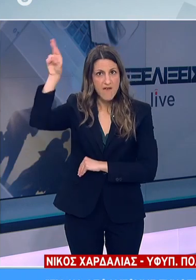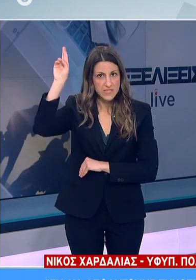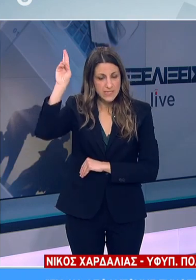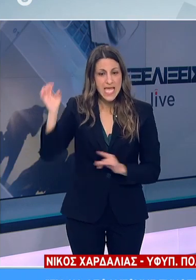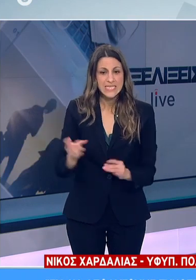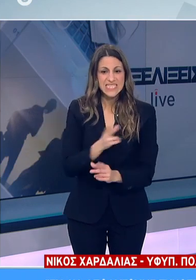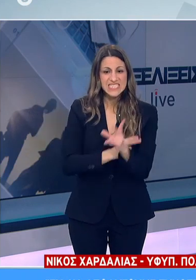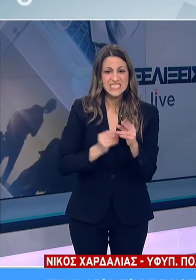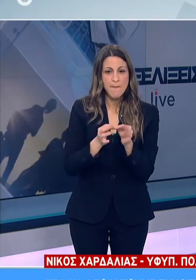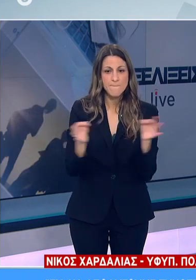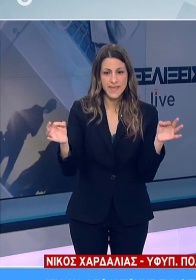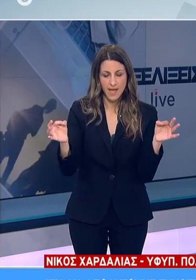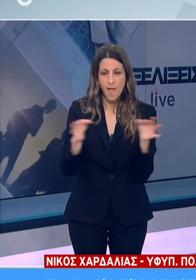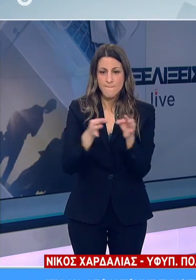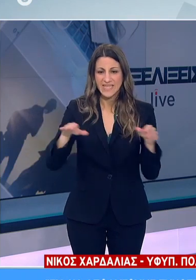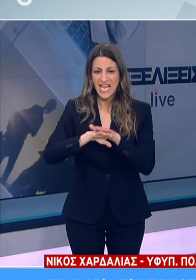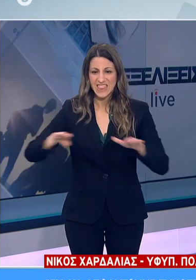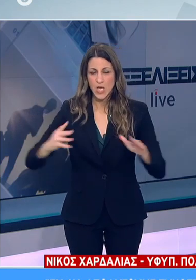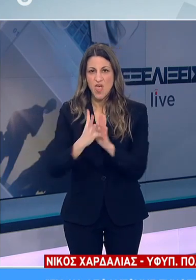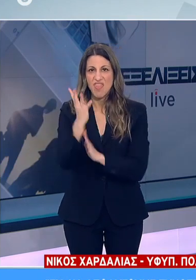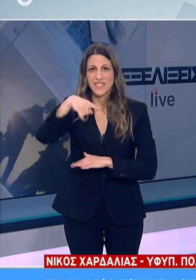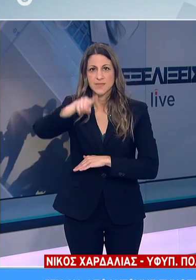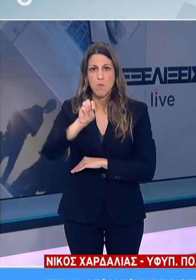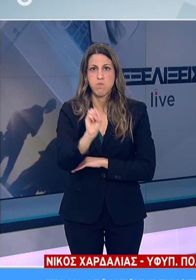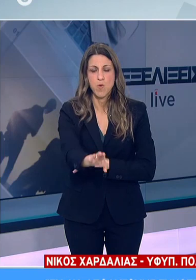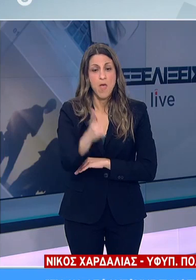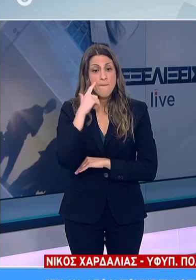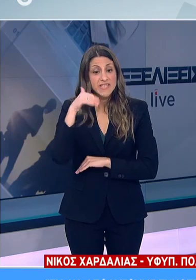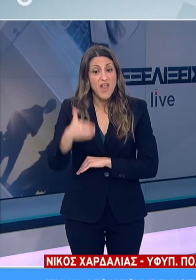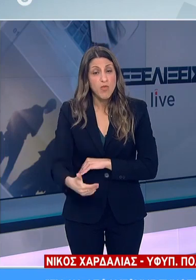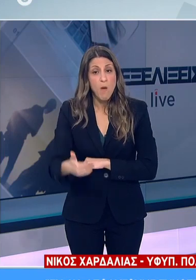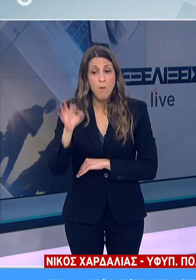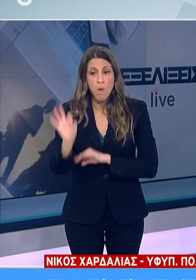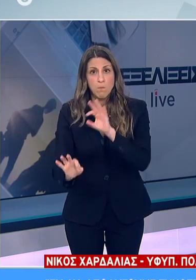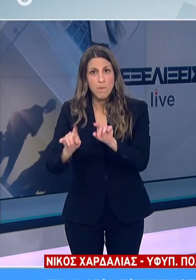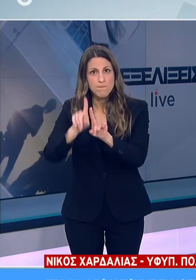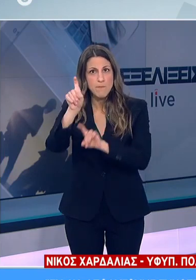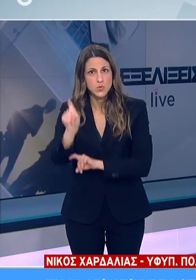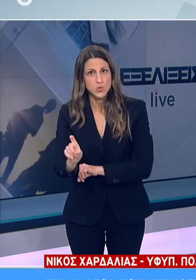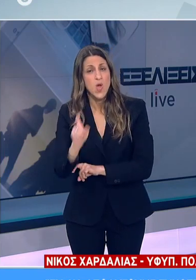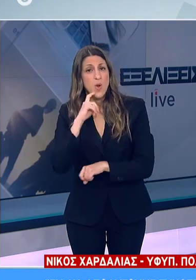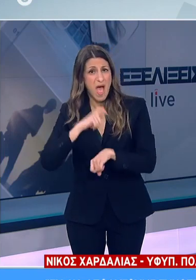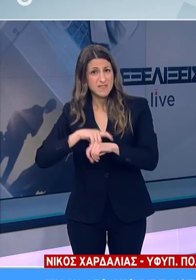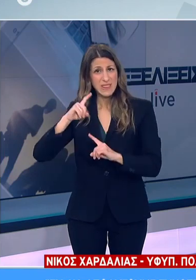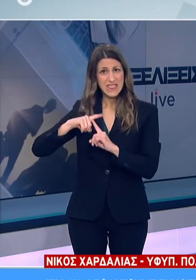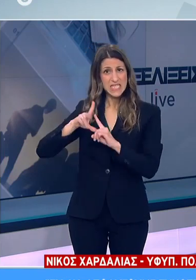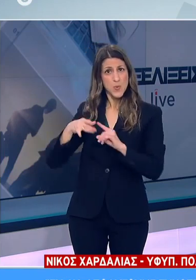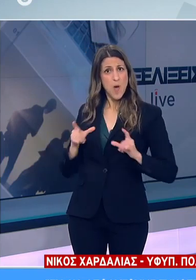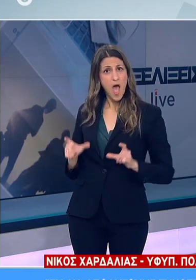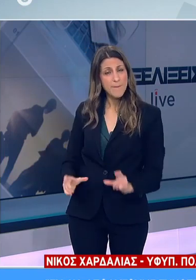για χρονικό διάστημα 14 ημερών, ώστε να υπάρχει έλεγχος τυχών επιπτώσεων, καθώς δεν υπάρχουν αξιόπιστα τεστ